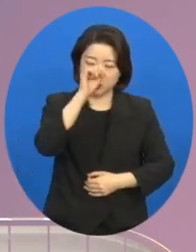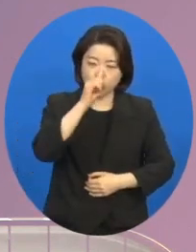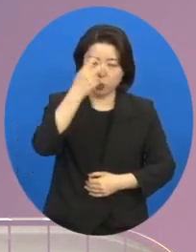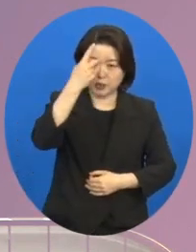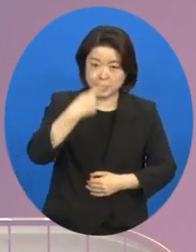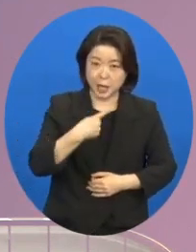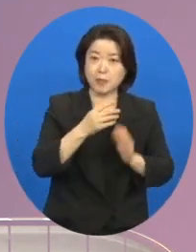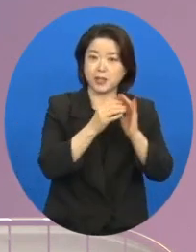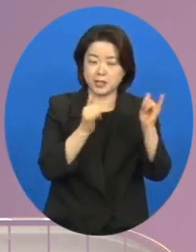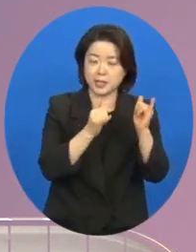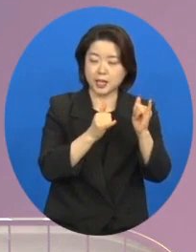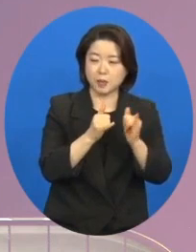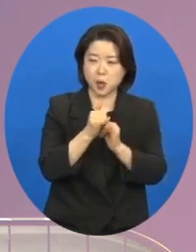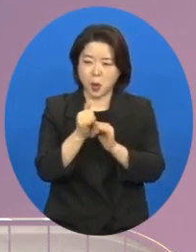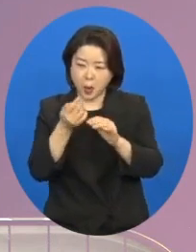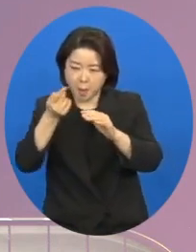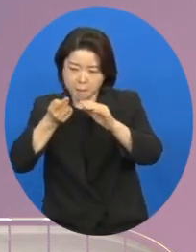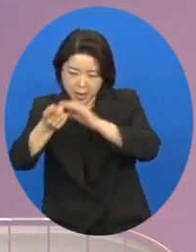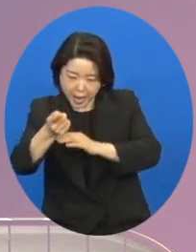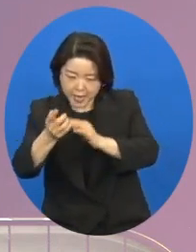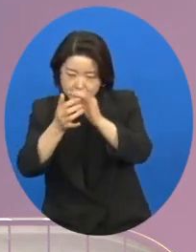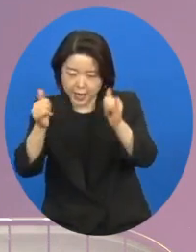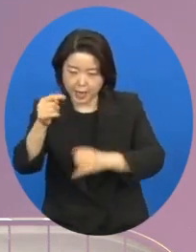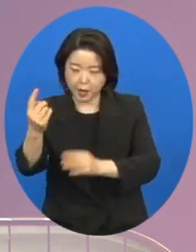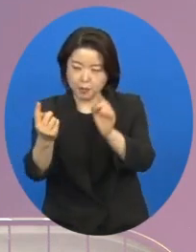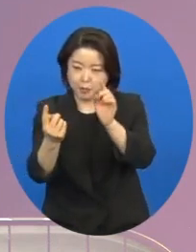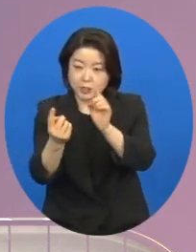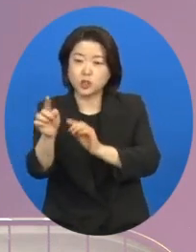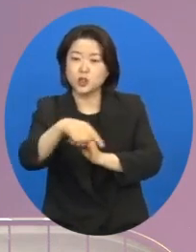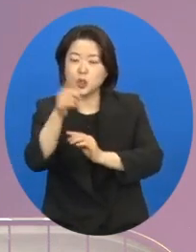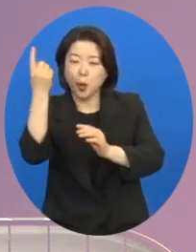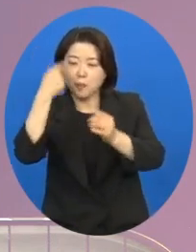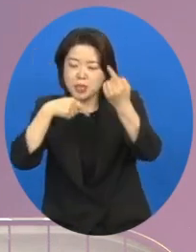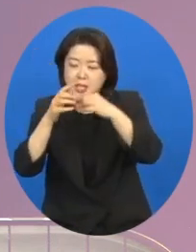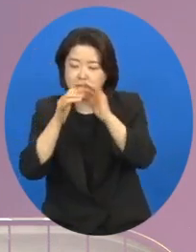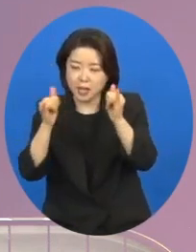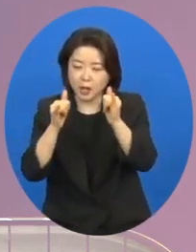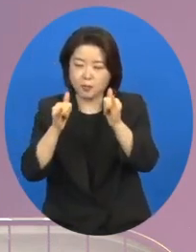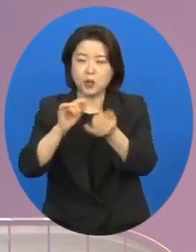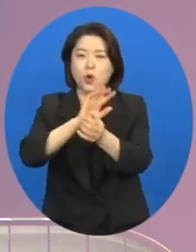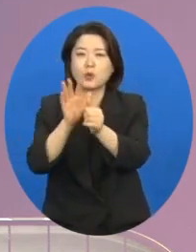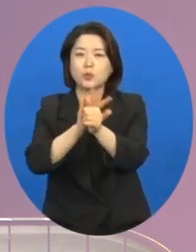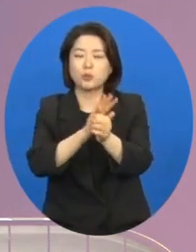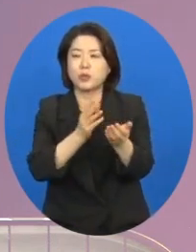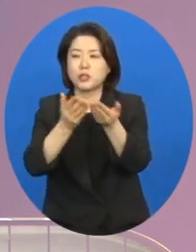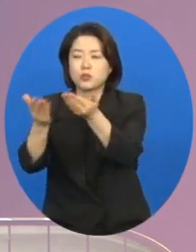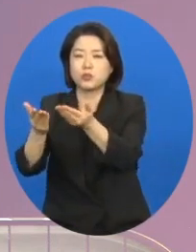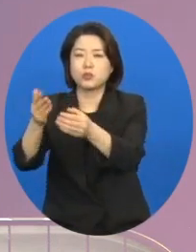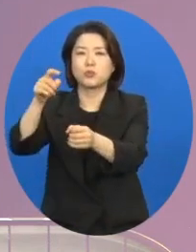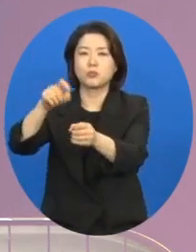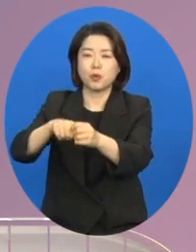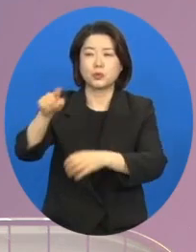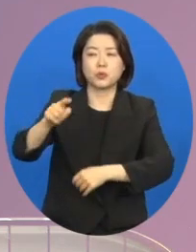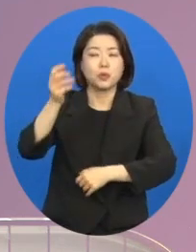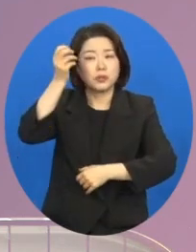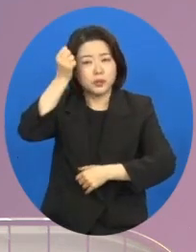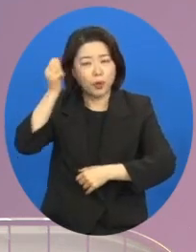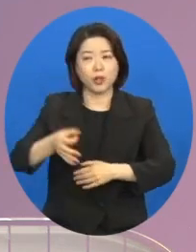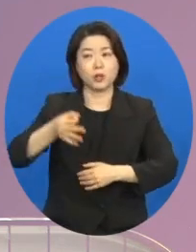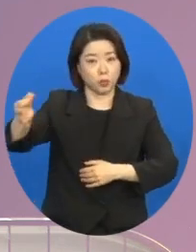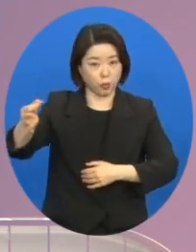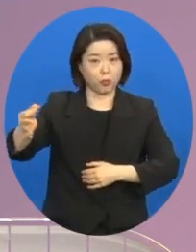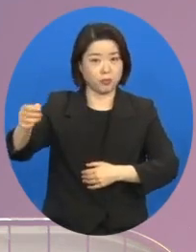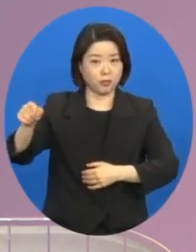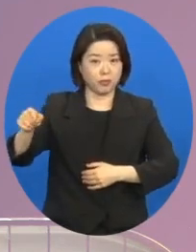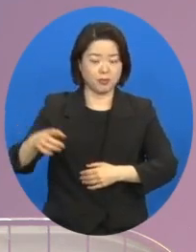그 강도 맞는 자를 위해서 그 여관에 묵을 수 있도록 돈을 지불을 하죠. 그런데 오늘 본문에 쓰인 여관은 이 단어가 아닙니다.